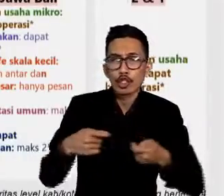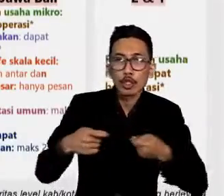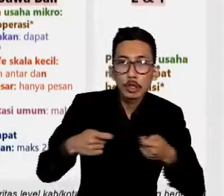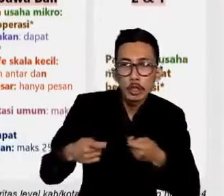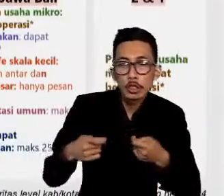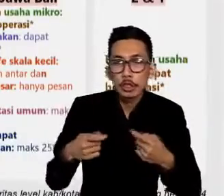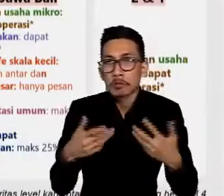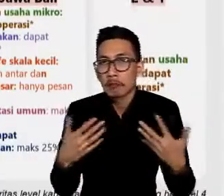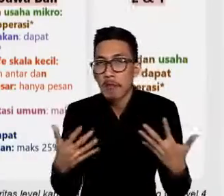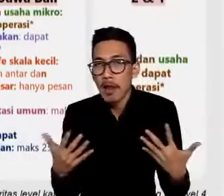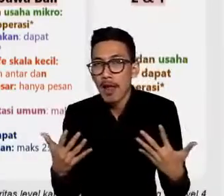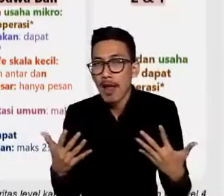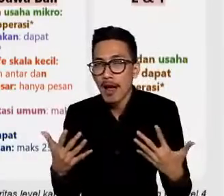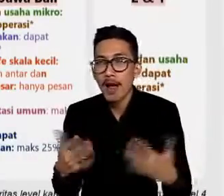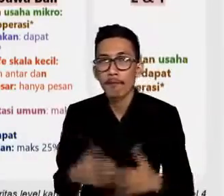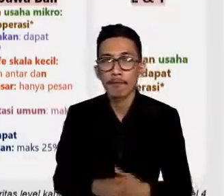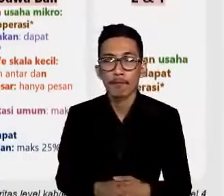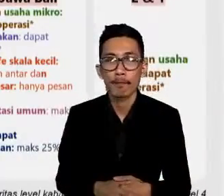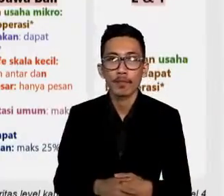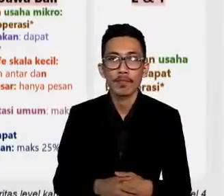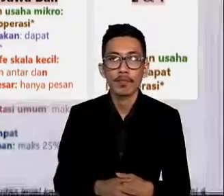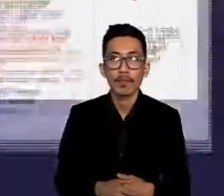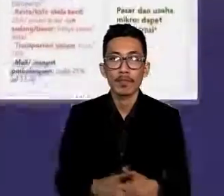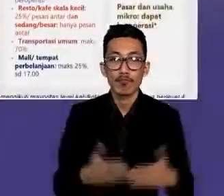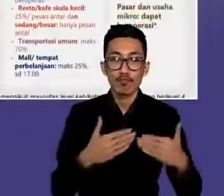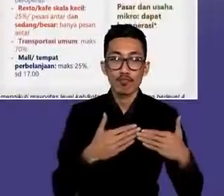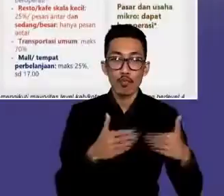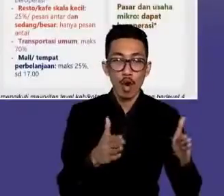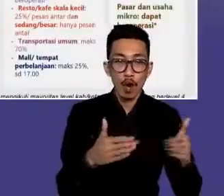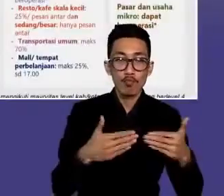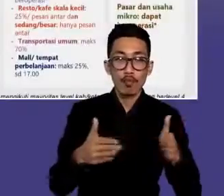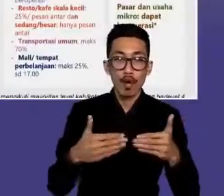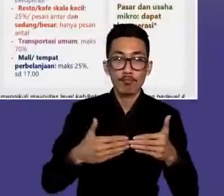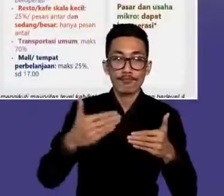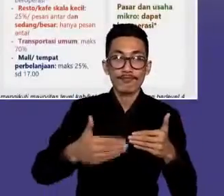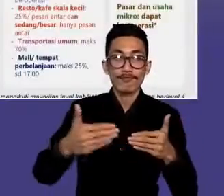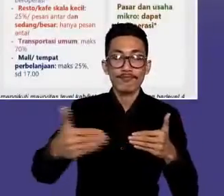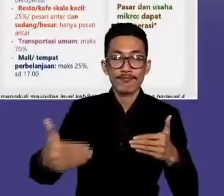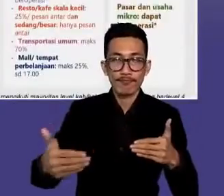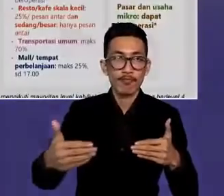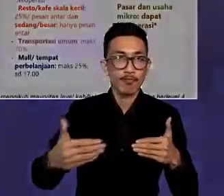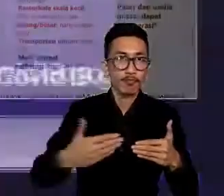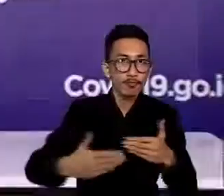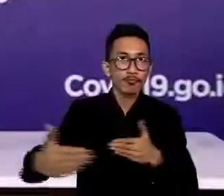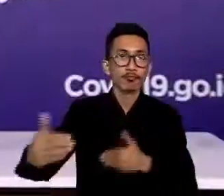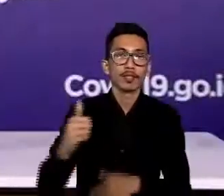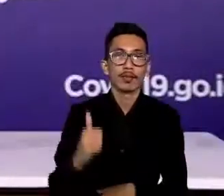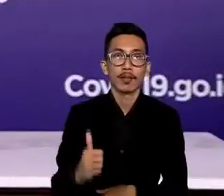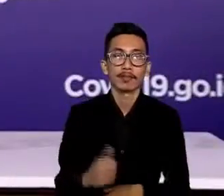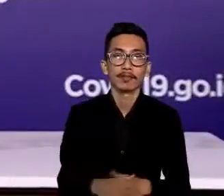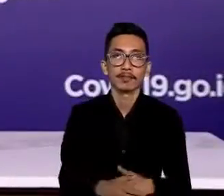terkendali sehingga proses pembukaan bertahap dapat terlaksana lebih luas